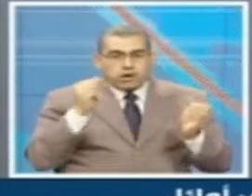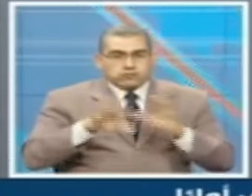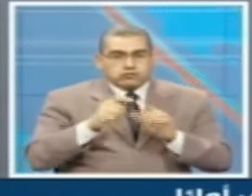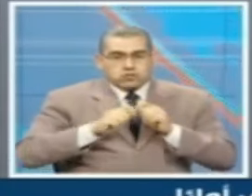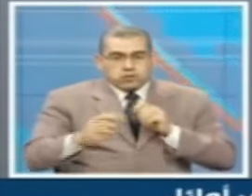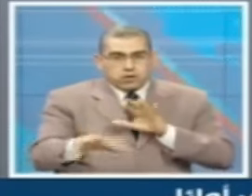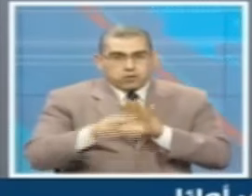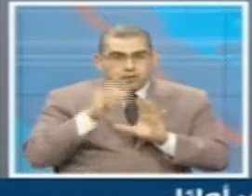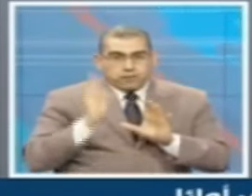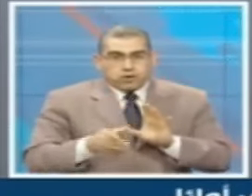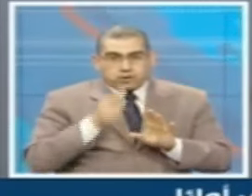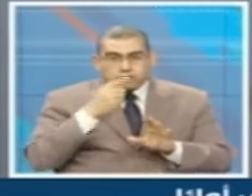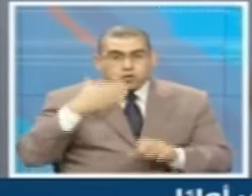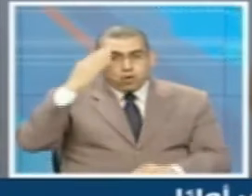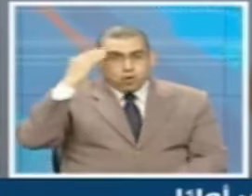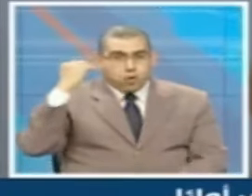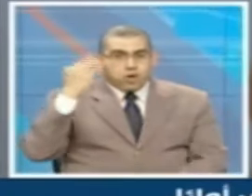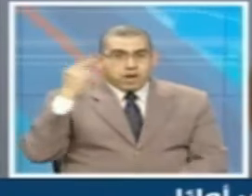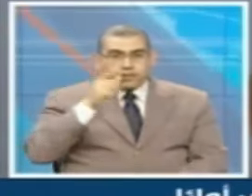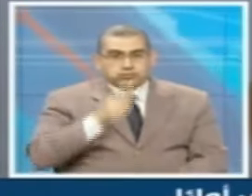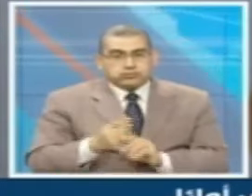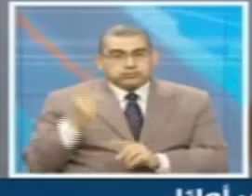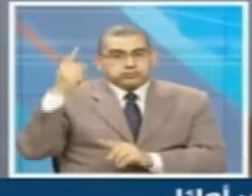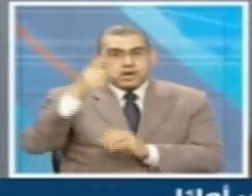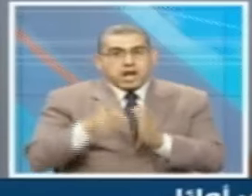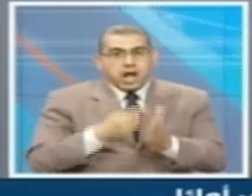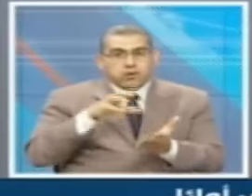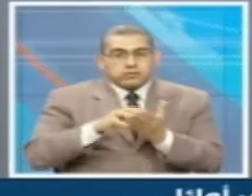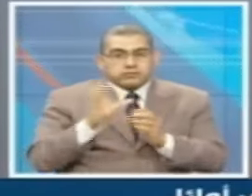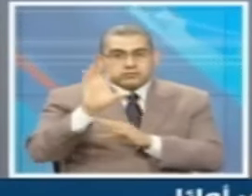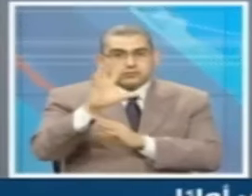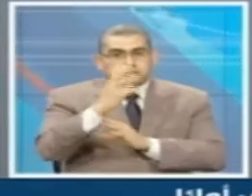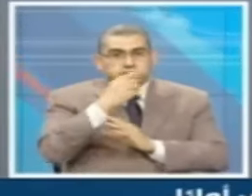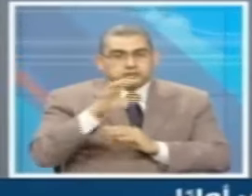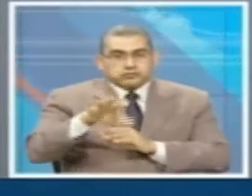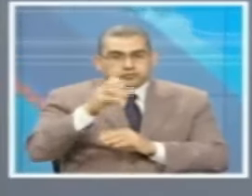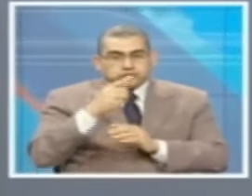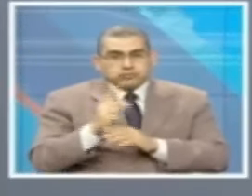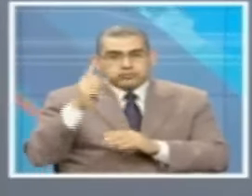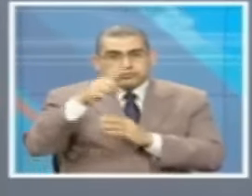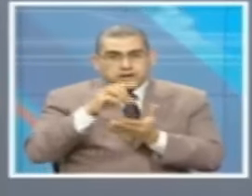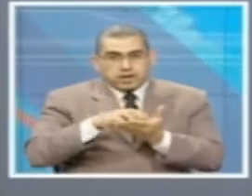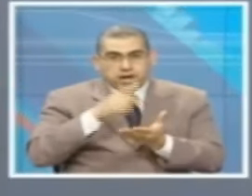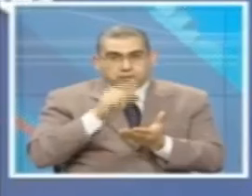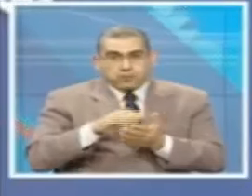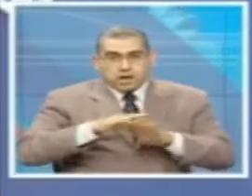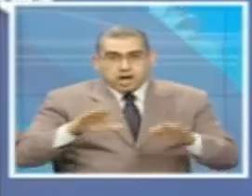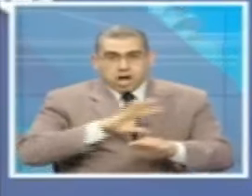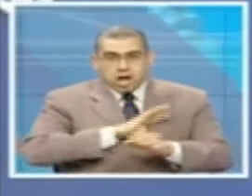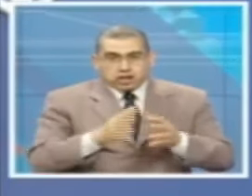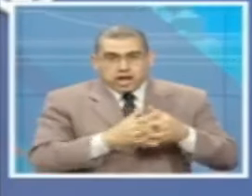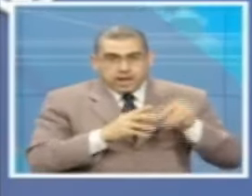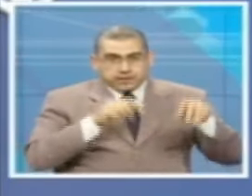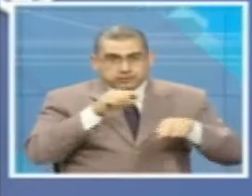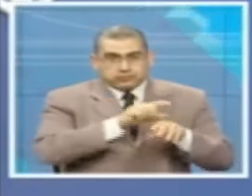بعد. كانت كوريا الجنوبية قد أطلقت أول قمر صناعي للتجسس باستخدام صاروخ فالكون من قاعدة عسكرية أمريكية